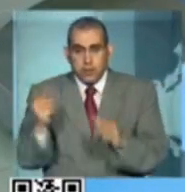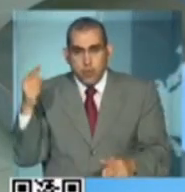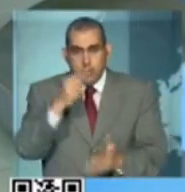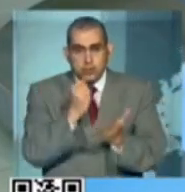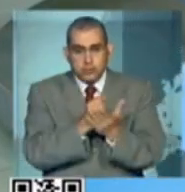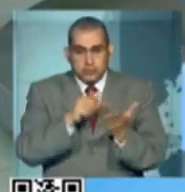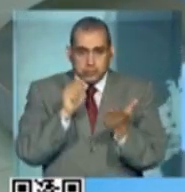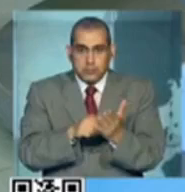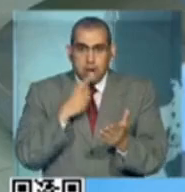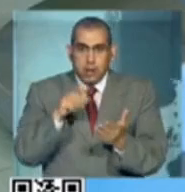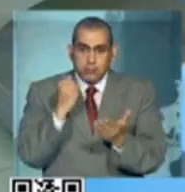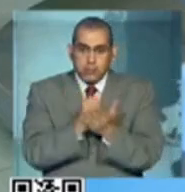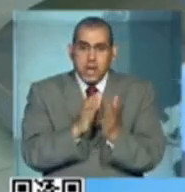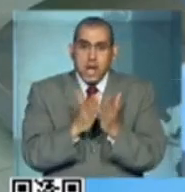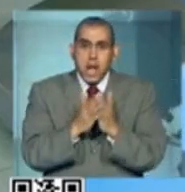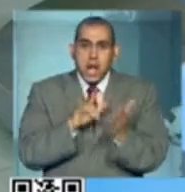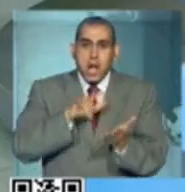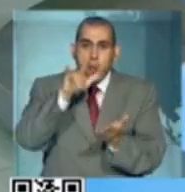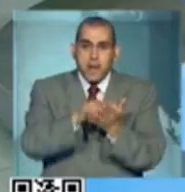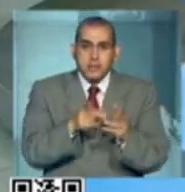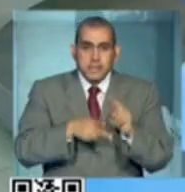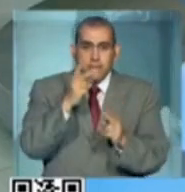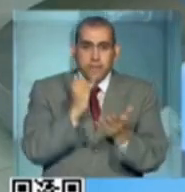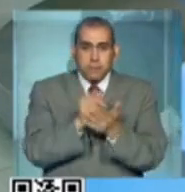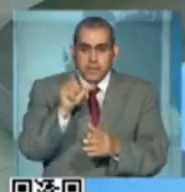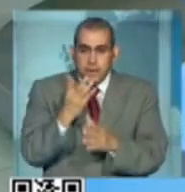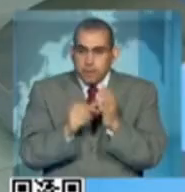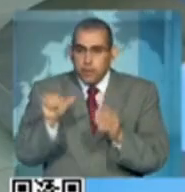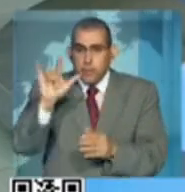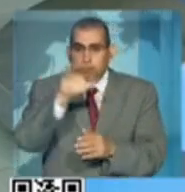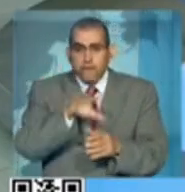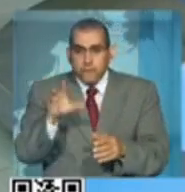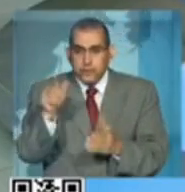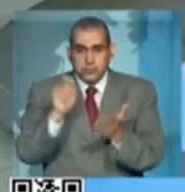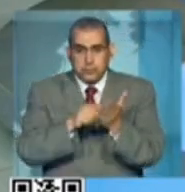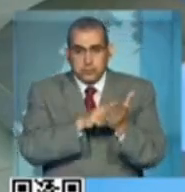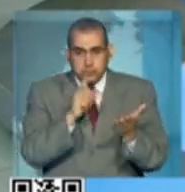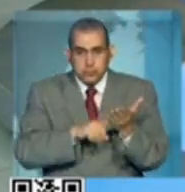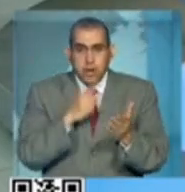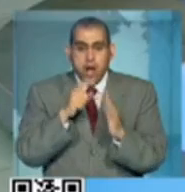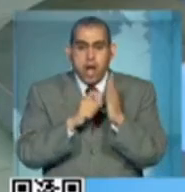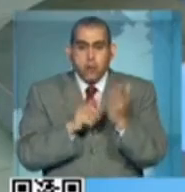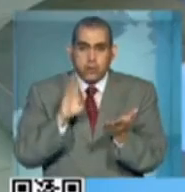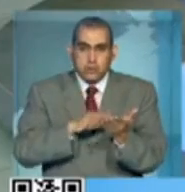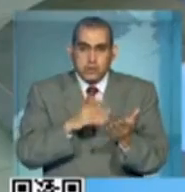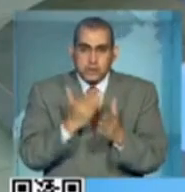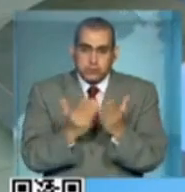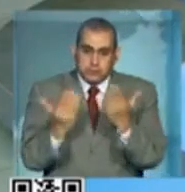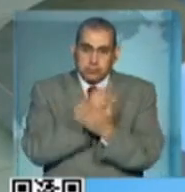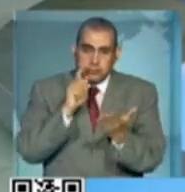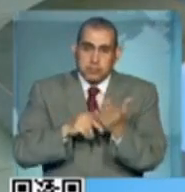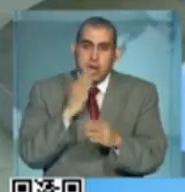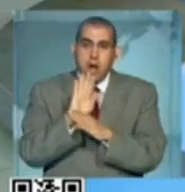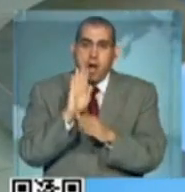على أراضيها بالضرورة التوجه للإدارة العامة للجوازات والهجرة والجنسية لتقنين أوضاعهم وتجديد